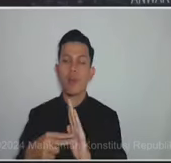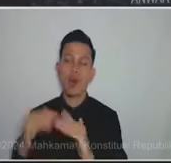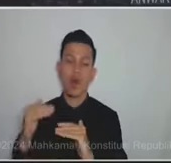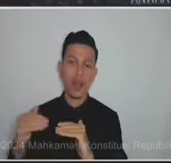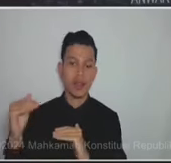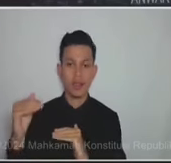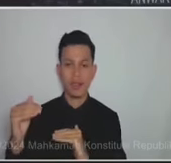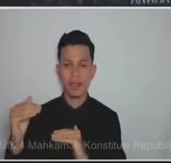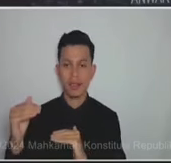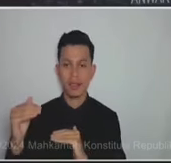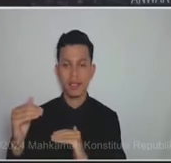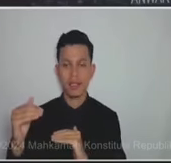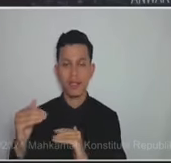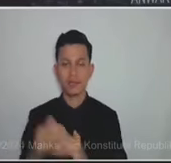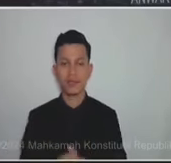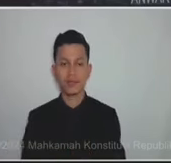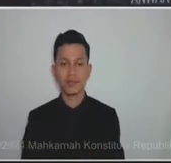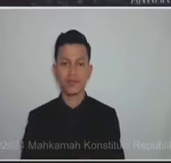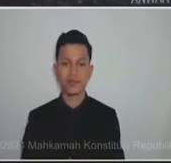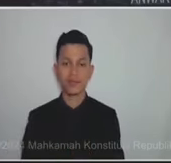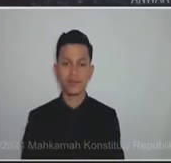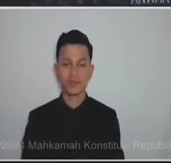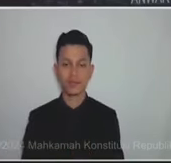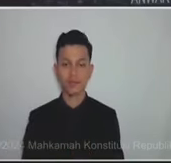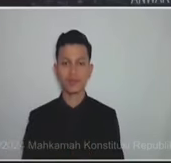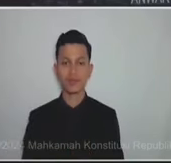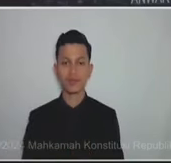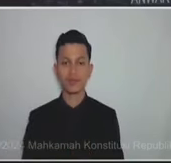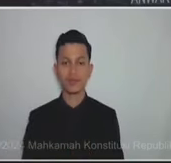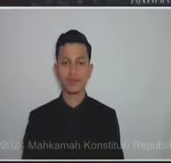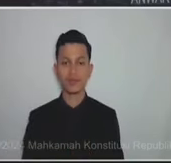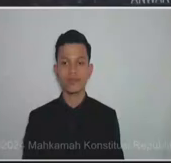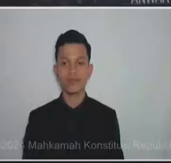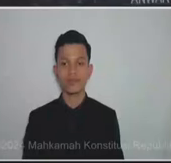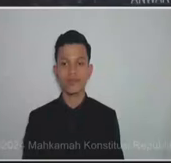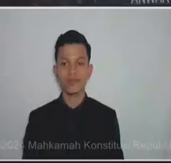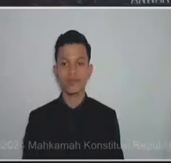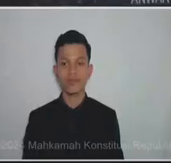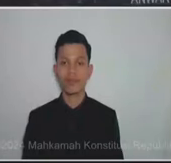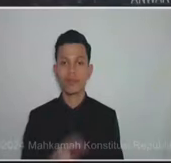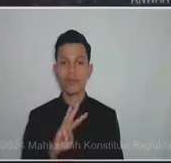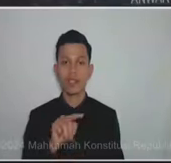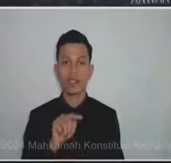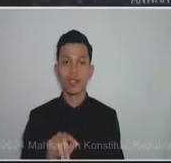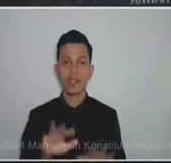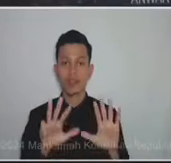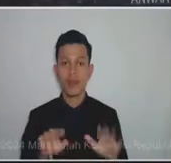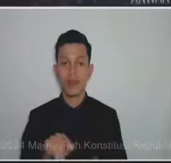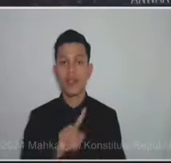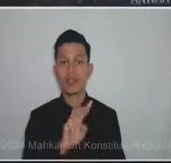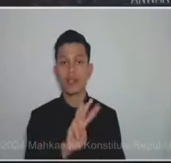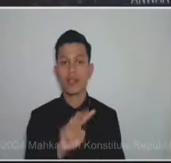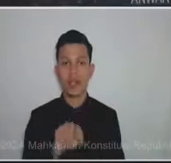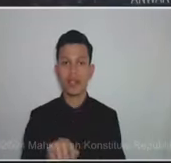dengan pembulatan ke atas 39 310